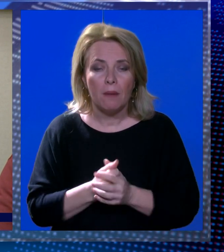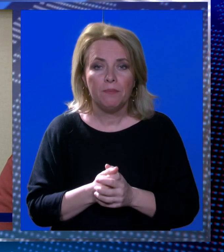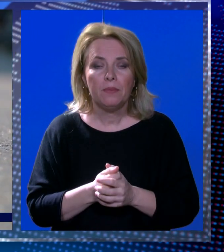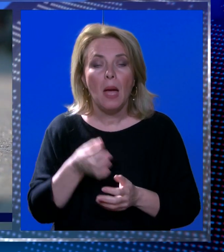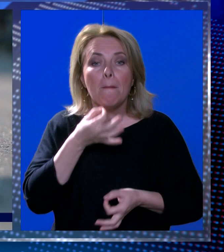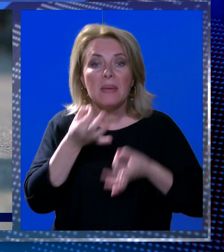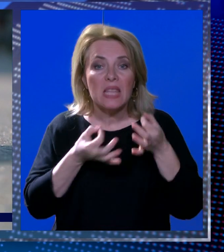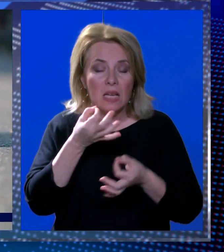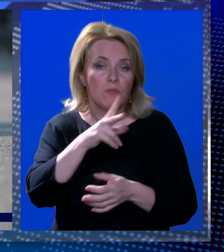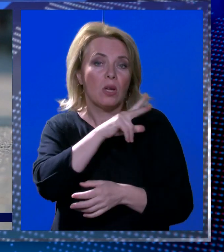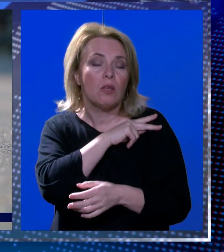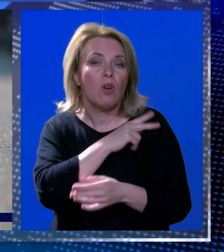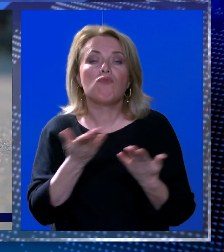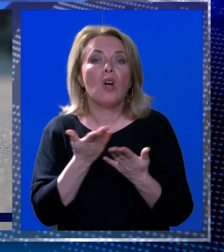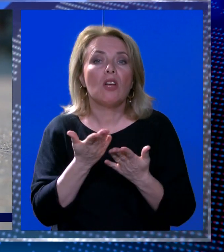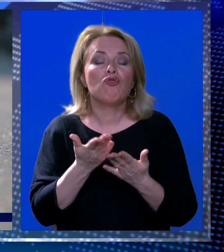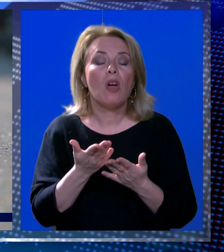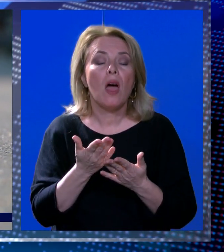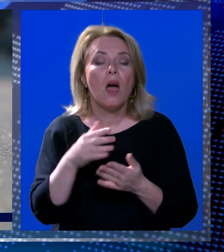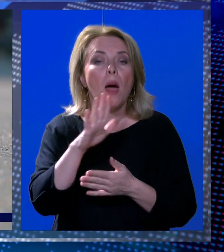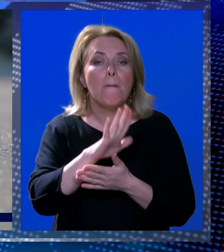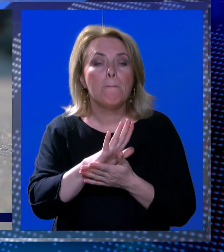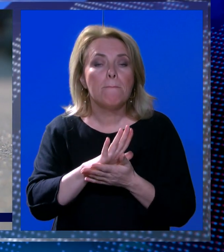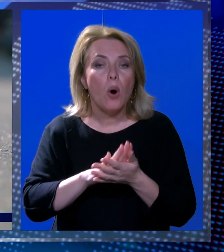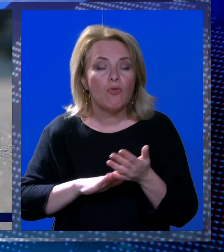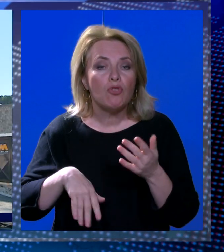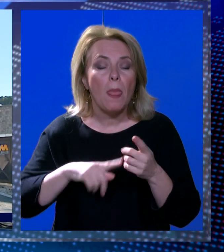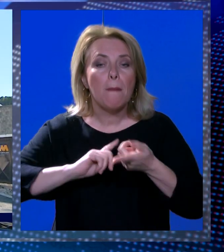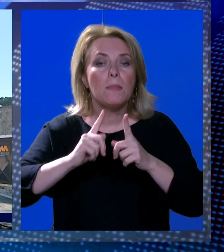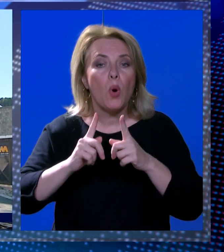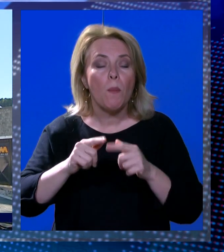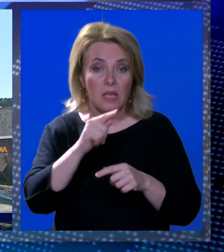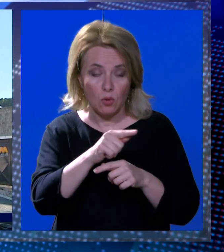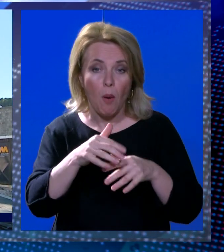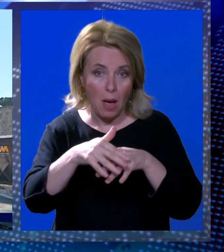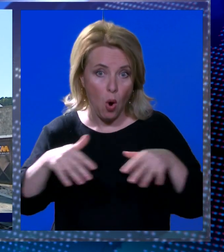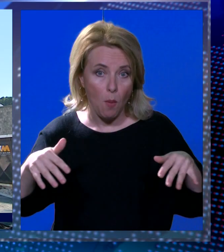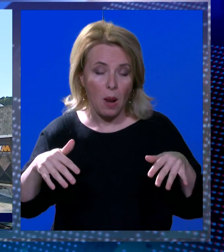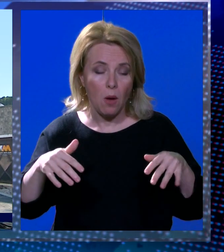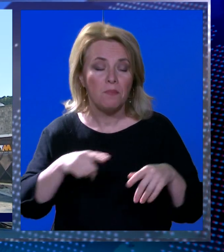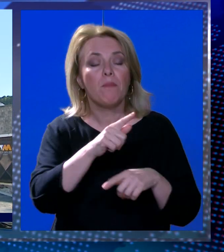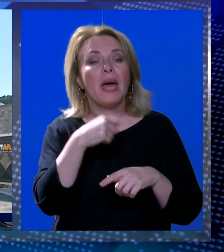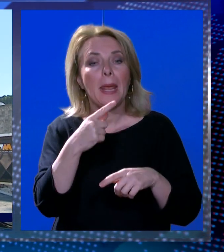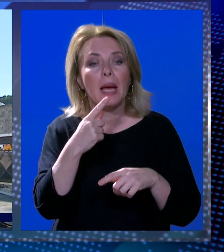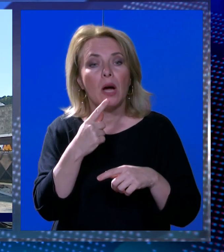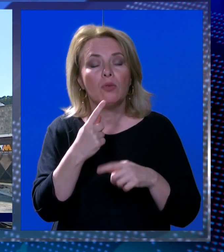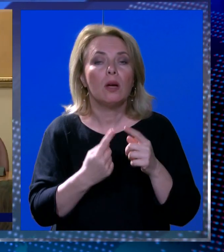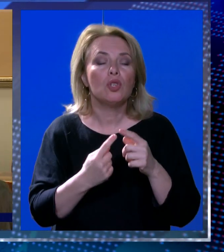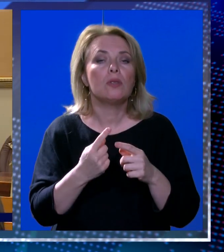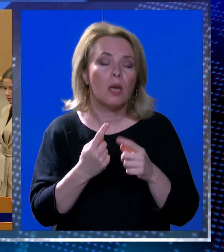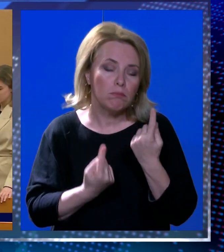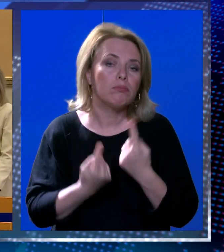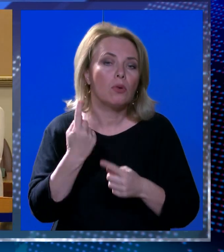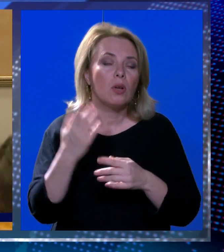dvotračni promet. Pitali smo gradonačelnika i kad će konačno krenuti promet novo obnovljenom Lapadskom obalom, pa je rekao kako će se to dogoditi